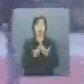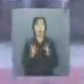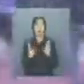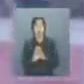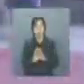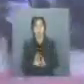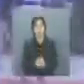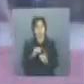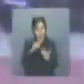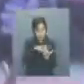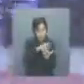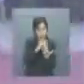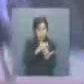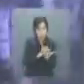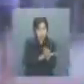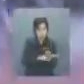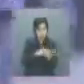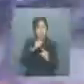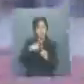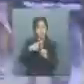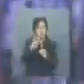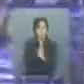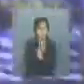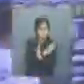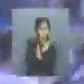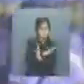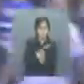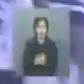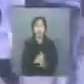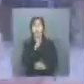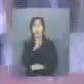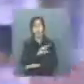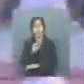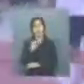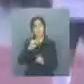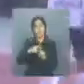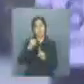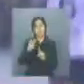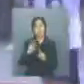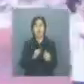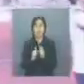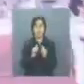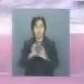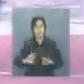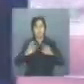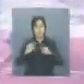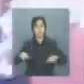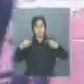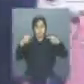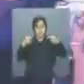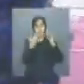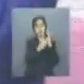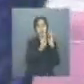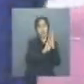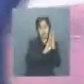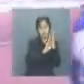แกรมได้วางเอาไว้ตั้งแต่เมื่อ2เดือนที่แล้วซึ่งในวันที่31ธันวาคมจะมีเกมคู่บิ๊กแมตช์ระหว่างบุรีรัมย์ PA แชมป์ส